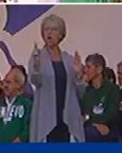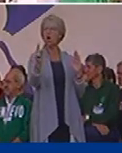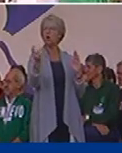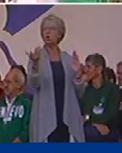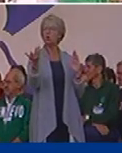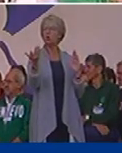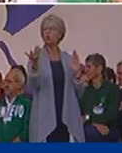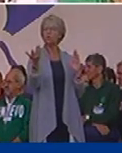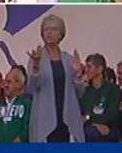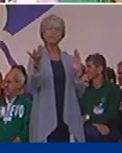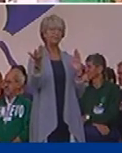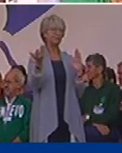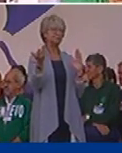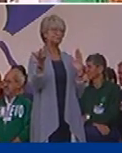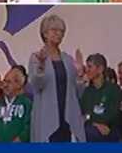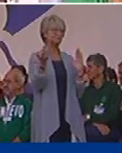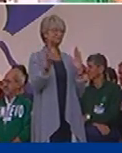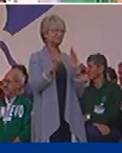no?